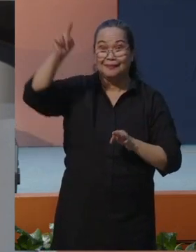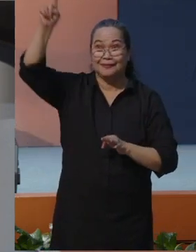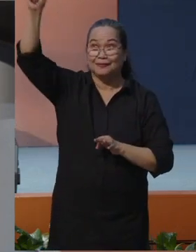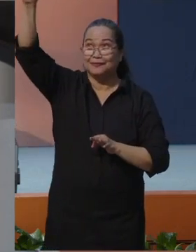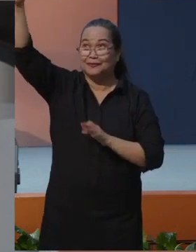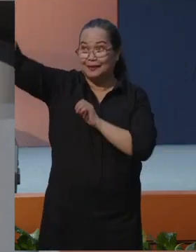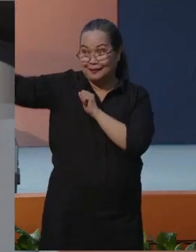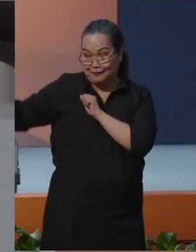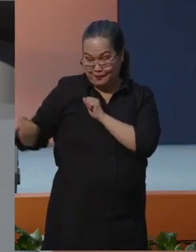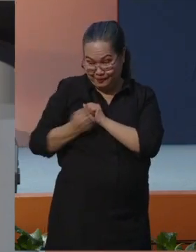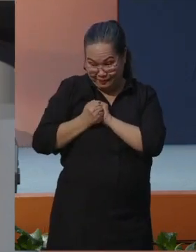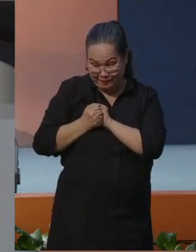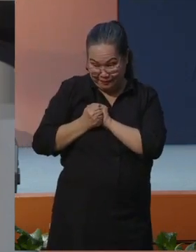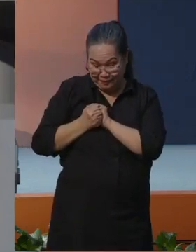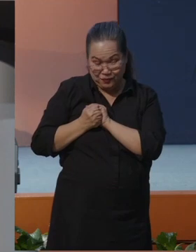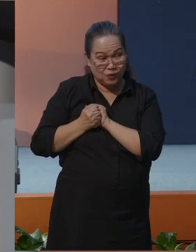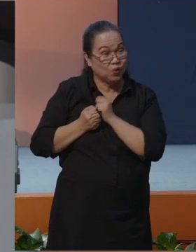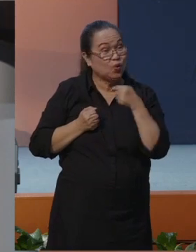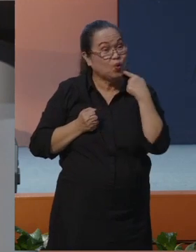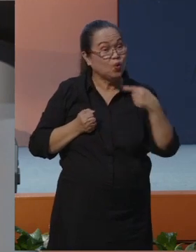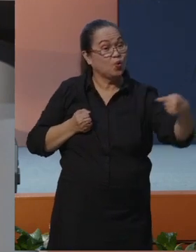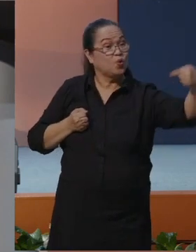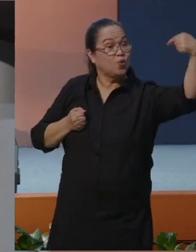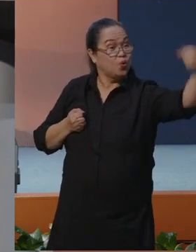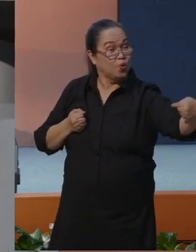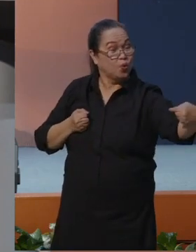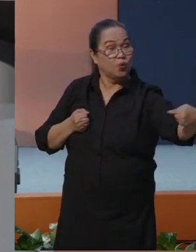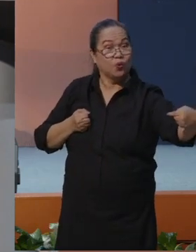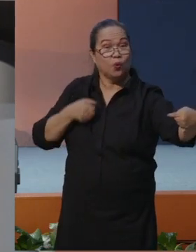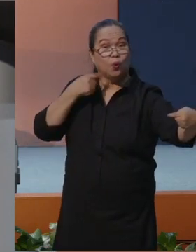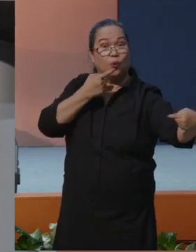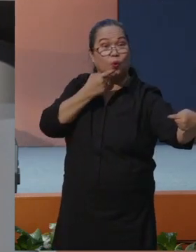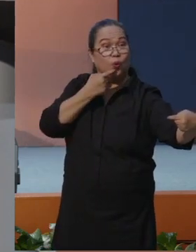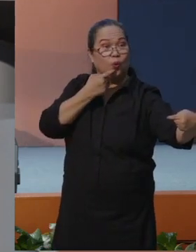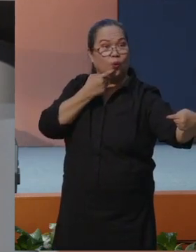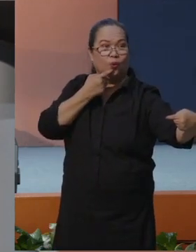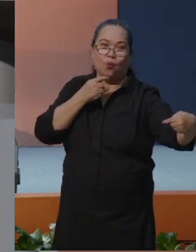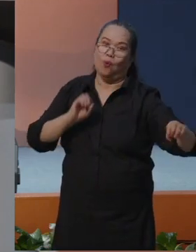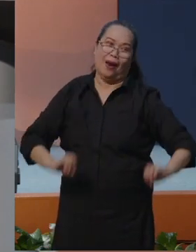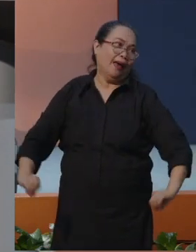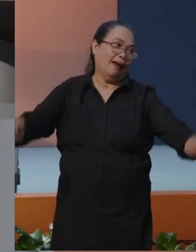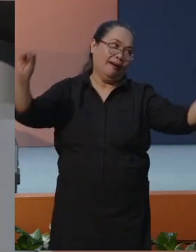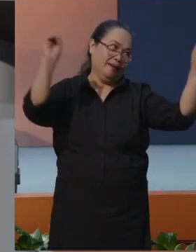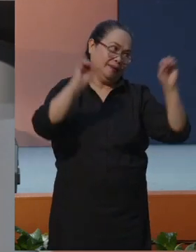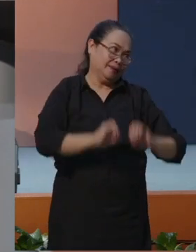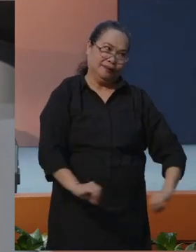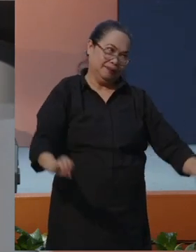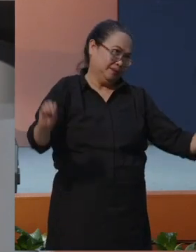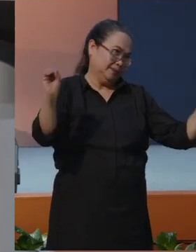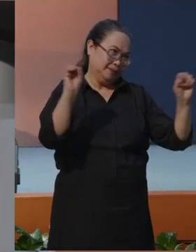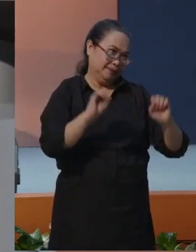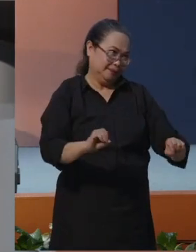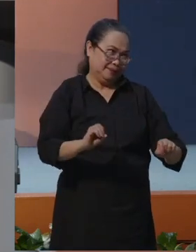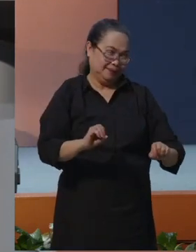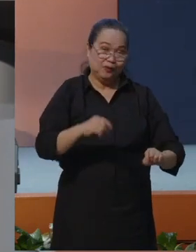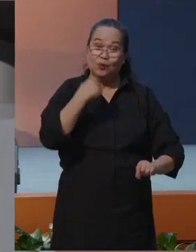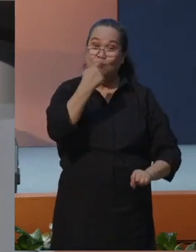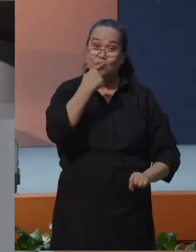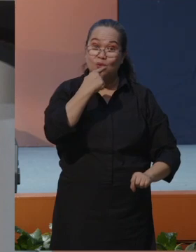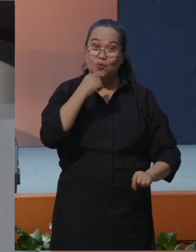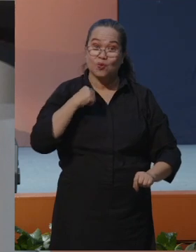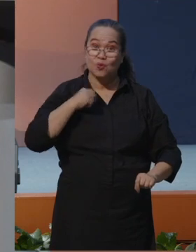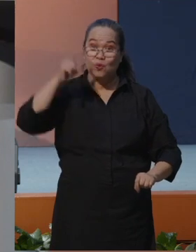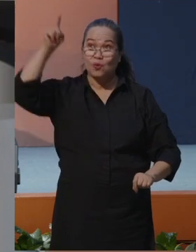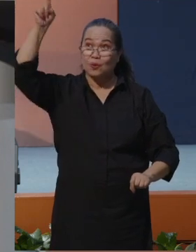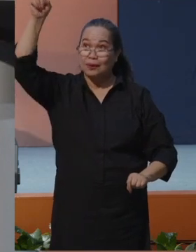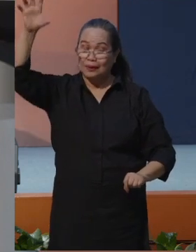God is for us, who can be against us? He who did not spare